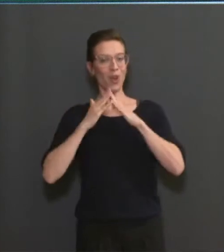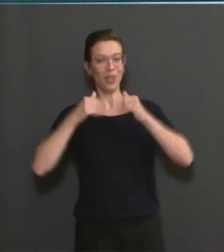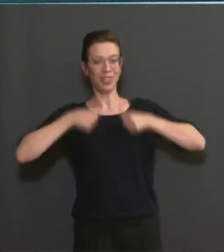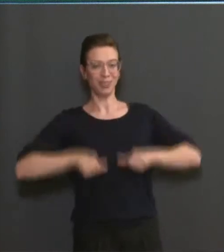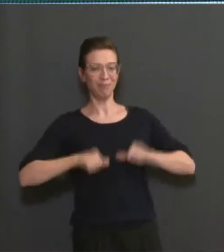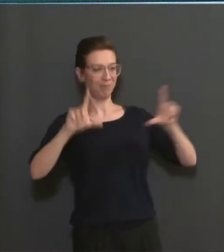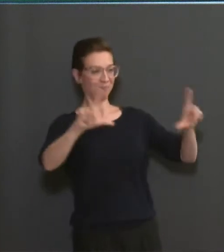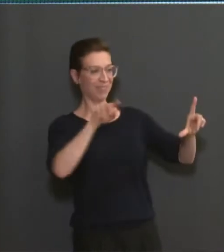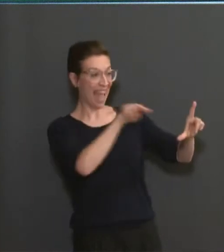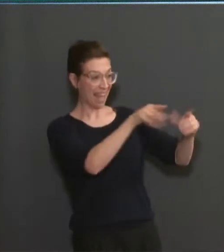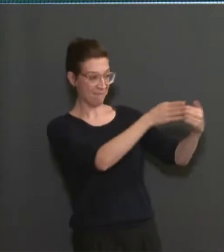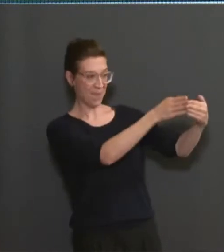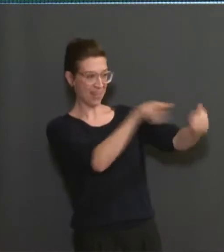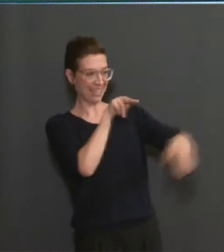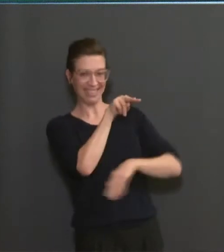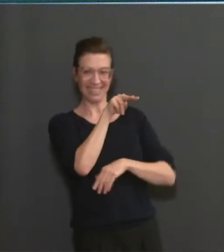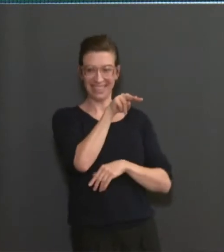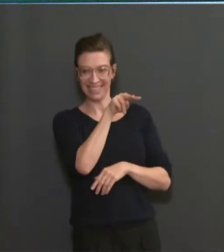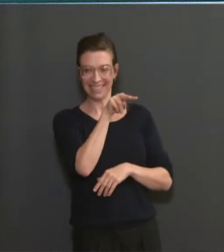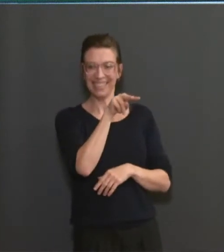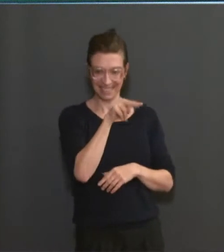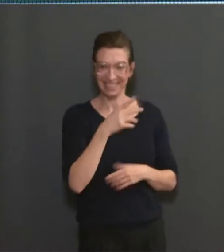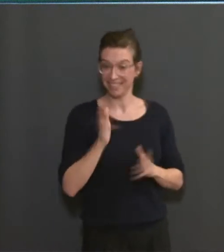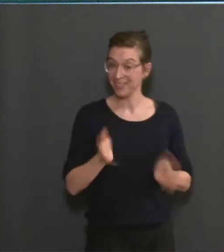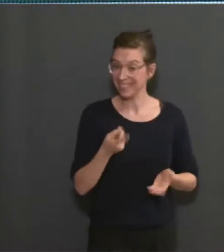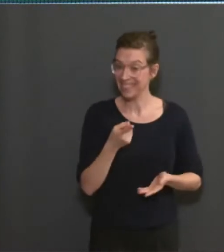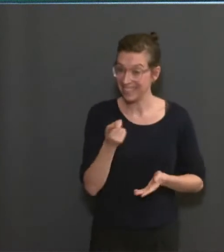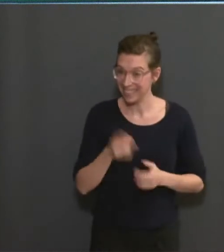De Sint krijgt gelukkig wel een uitzondering op de